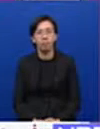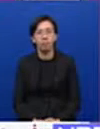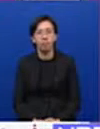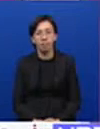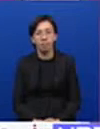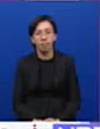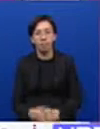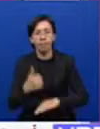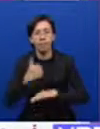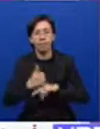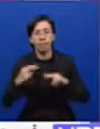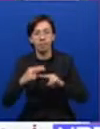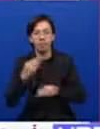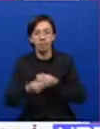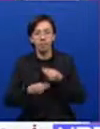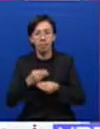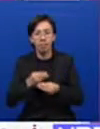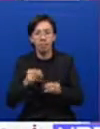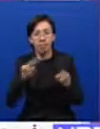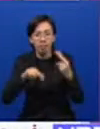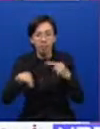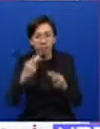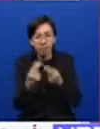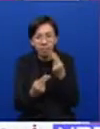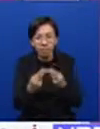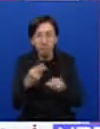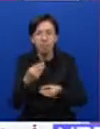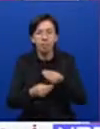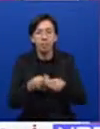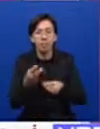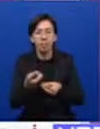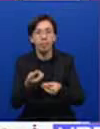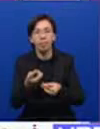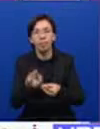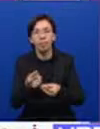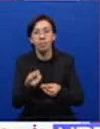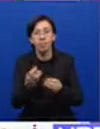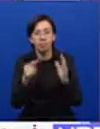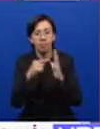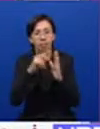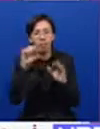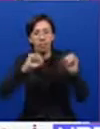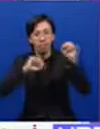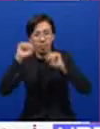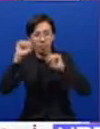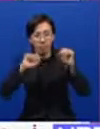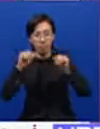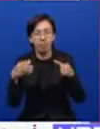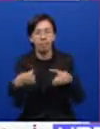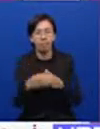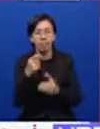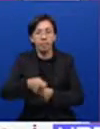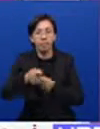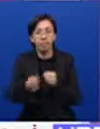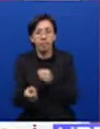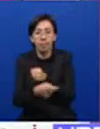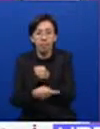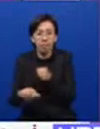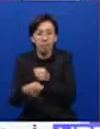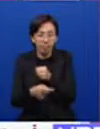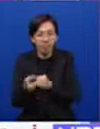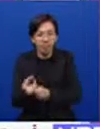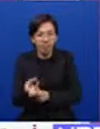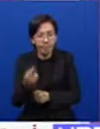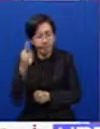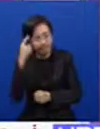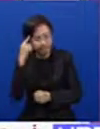รัฐมนตรีว่าการกระทรวงพาณิชย์นะคะได้ตรวจเยี่ยมตลาดกลางข้าวและพืชไร่ที่จังหวัดนครสวรรค์โดยกลุ่มเกษตรกรผู้ปลูกข้าวก็มีแนวคิดในการ